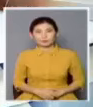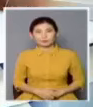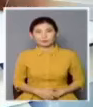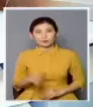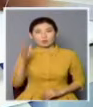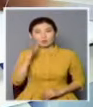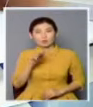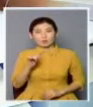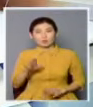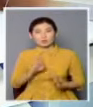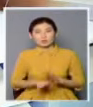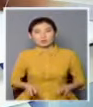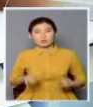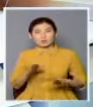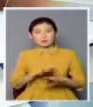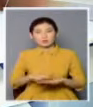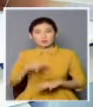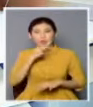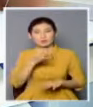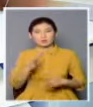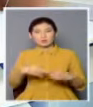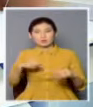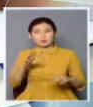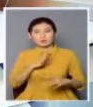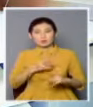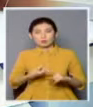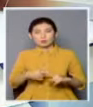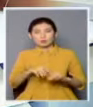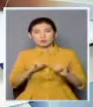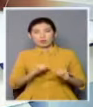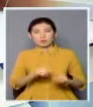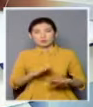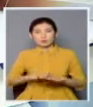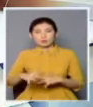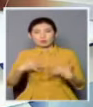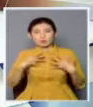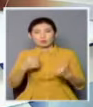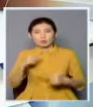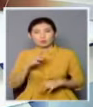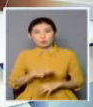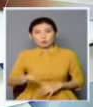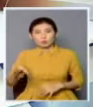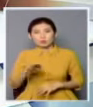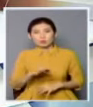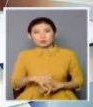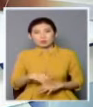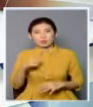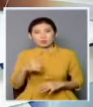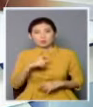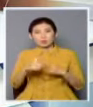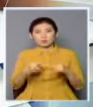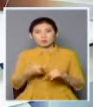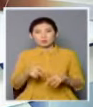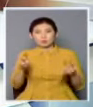Вода в Урале безопасна для населения. Об этом сообщают специалисты Департамента охраны общественного здоровья Атырауской области. В Атырау